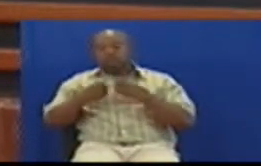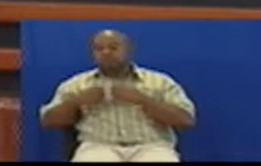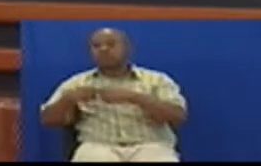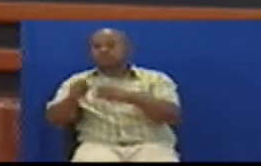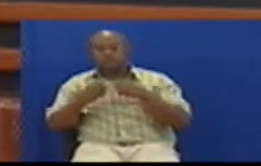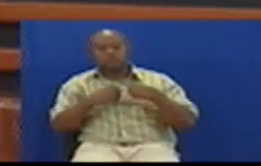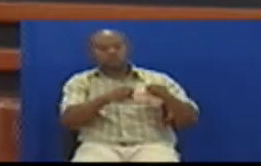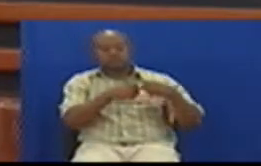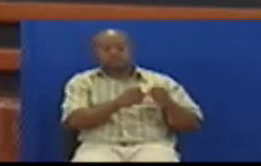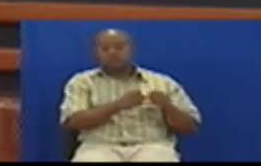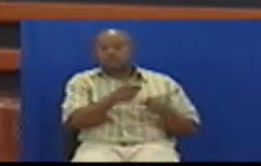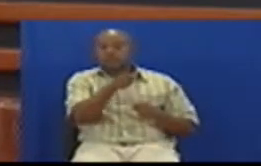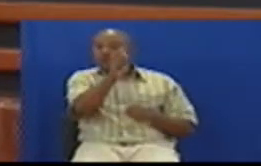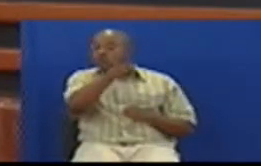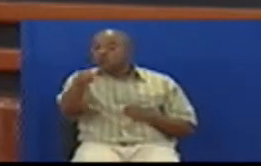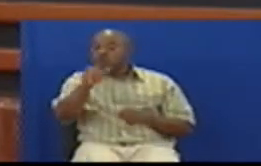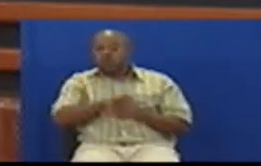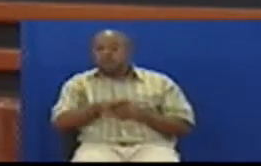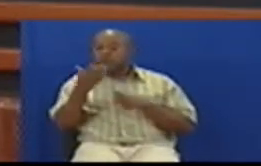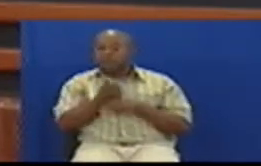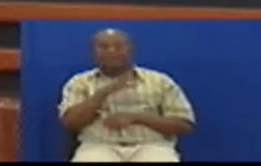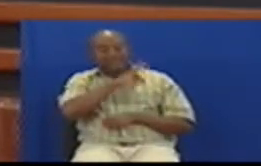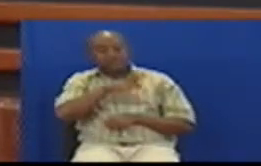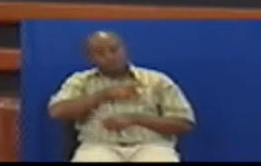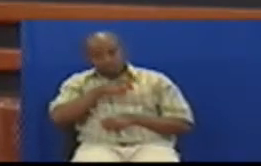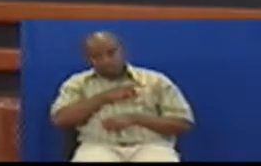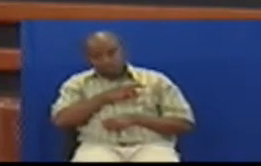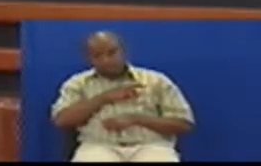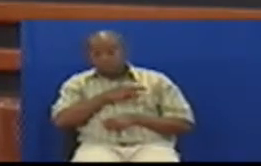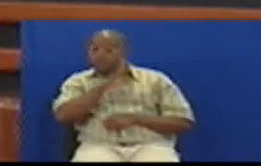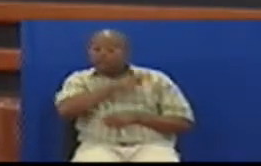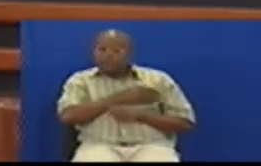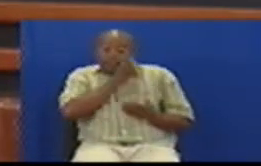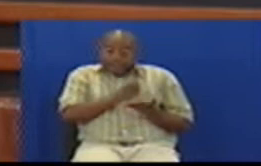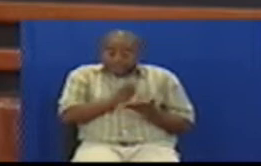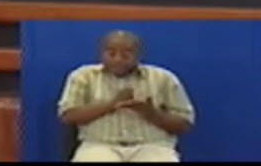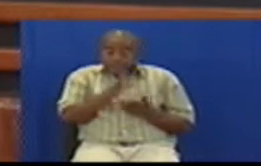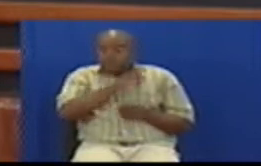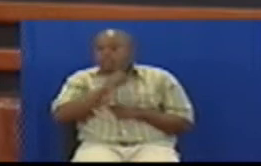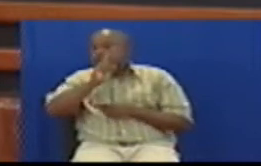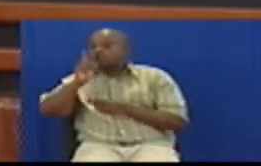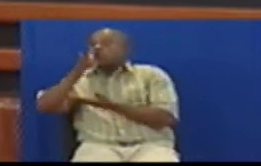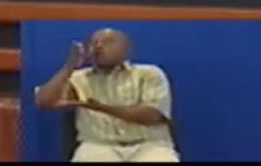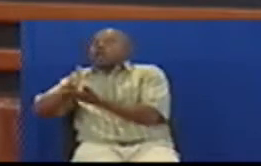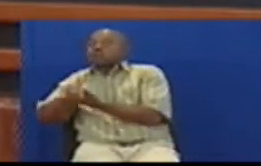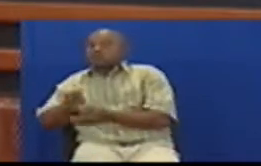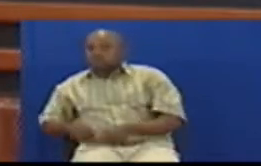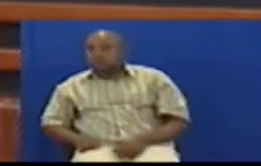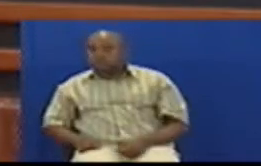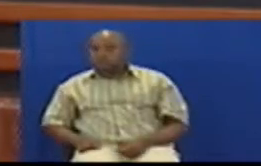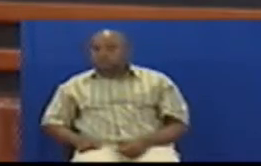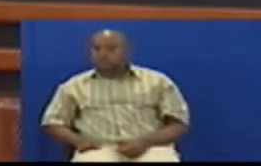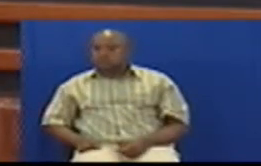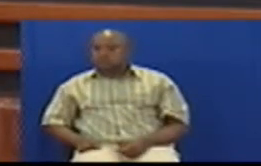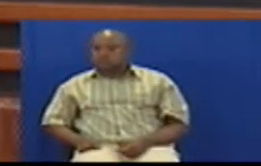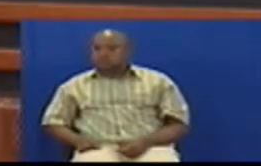Mheshimiwa Waziri Mkuu imeleta ajira nyingi sana zilizo rasmi na zisizo rasmi. Mheshimiwa Spika, naomba nigusie baadhi ya